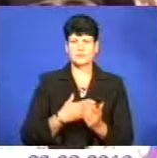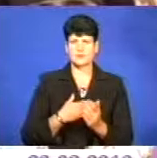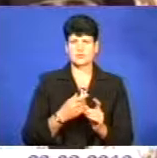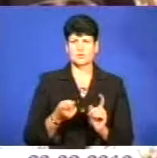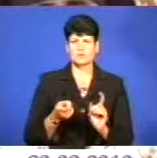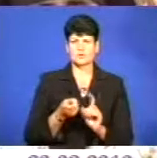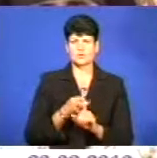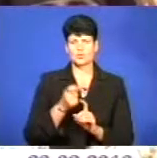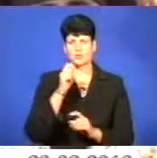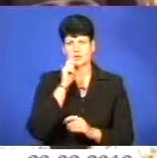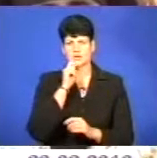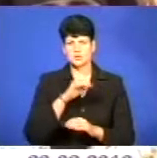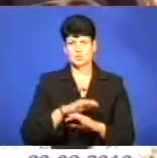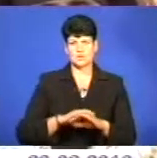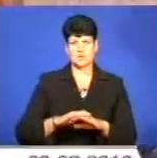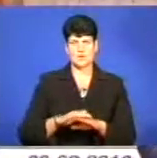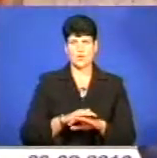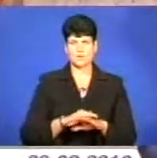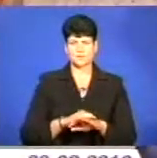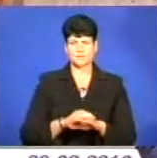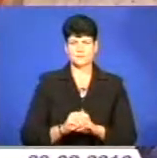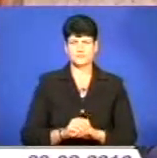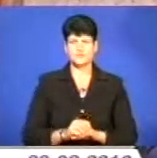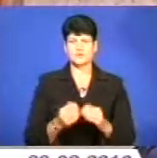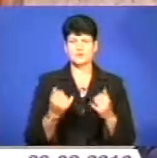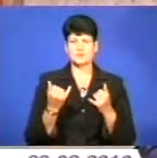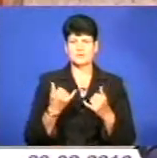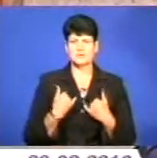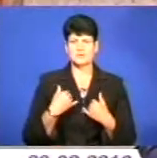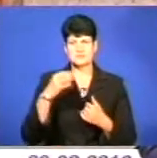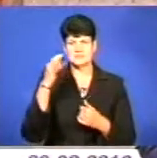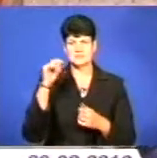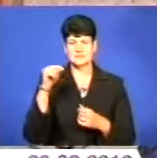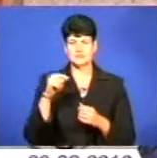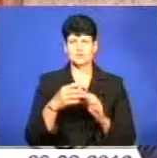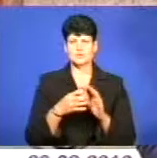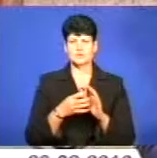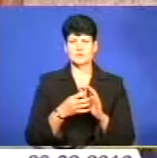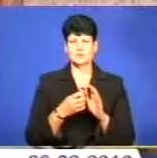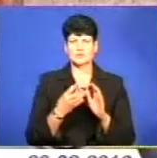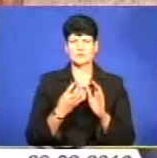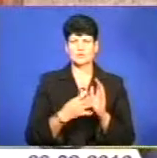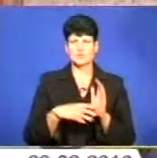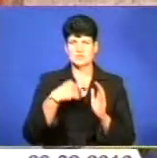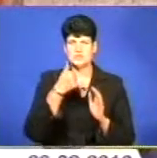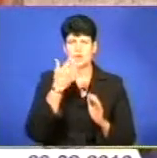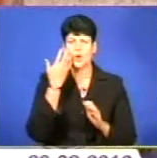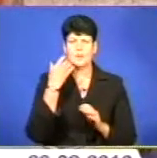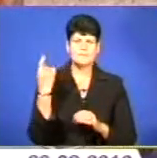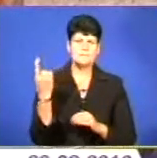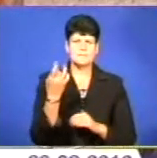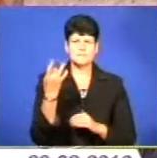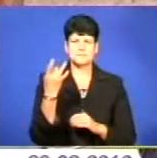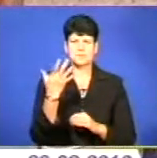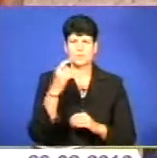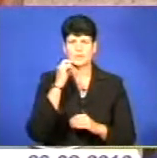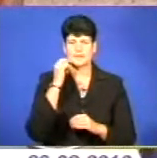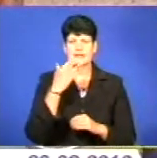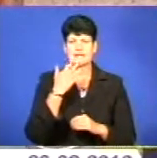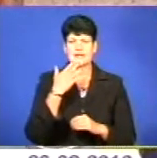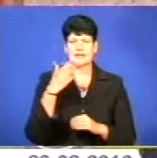до українського народу. В цей день ми згадуємо 1990 рік, коли вперше український національний прапор